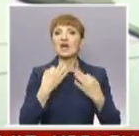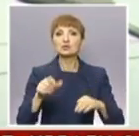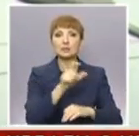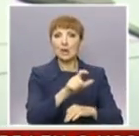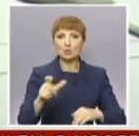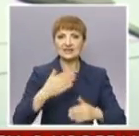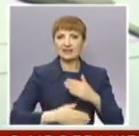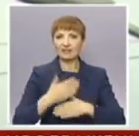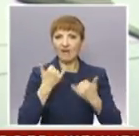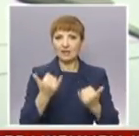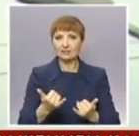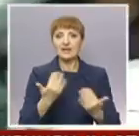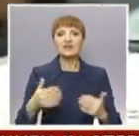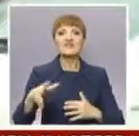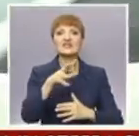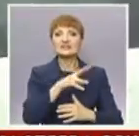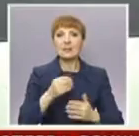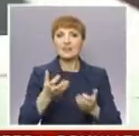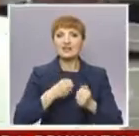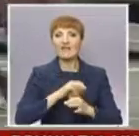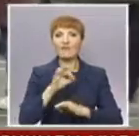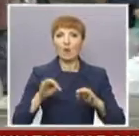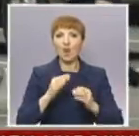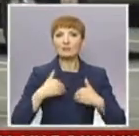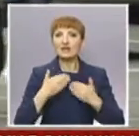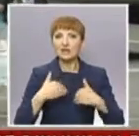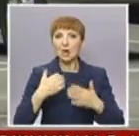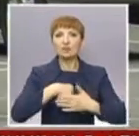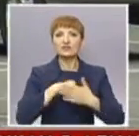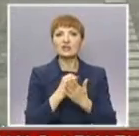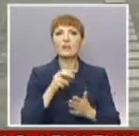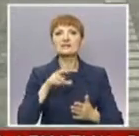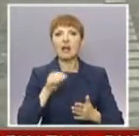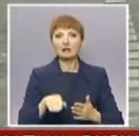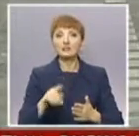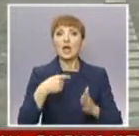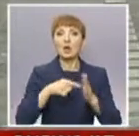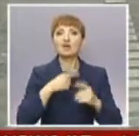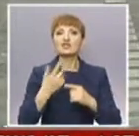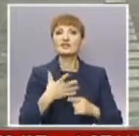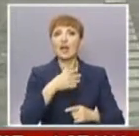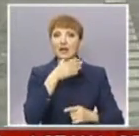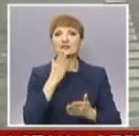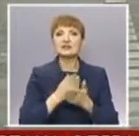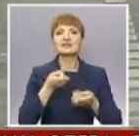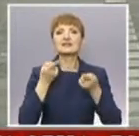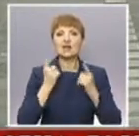людей с инвалидностью. Теперь все принятые в проект предложения будут утверждены маслихатом. И мегаполис через 5 лет